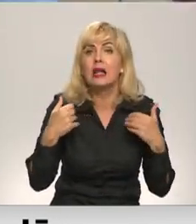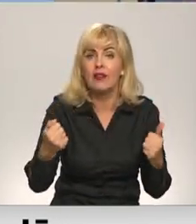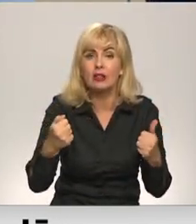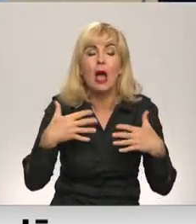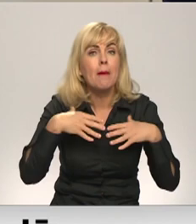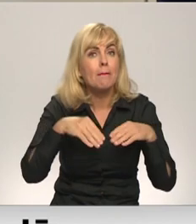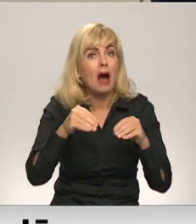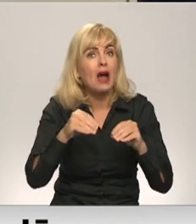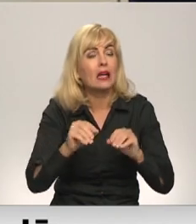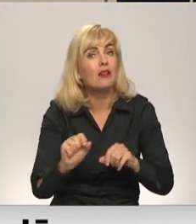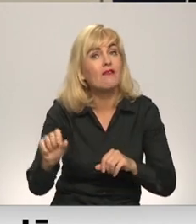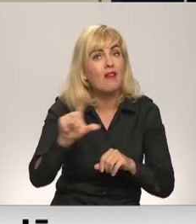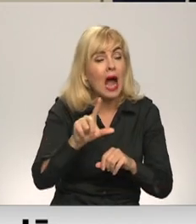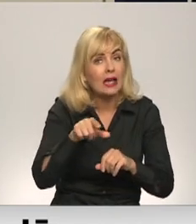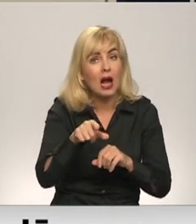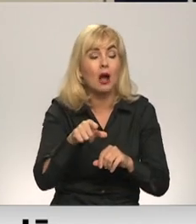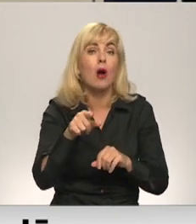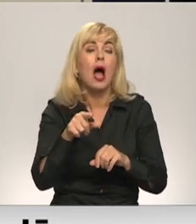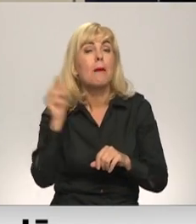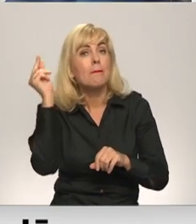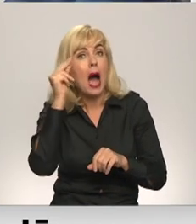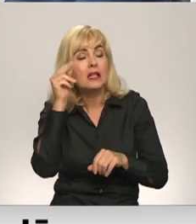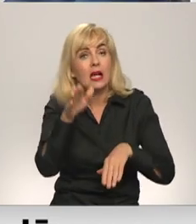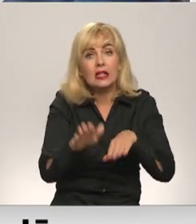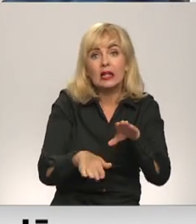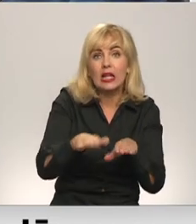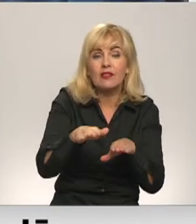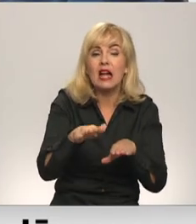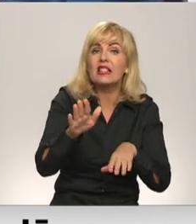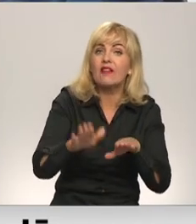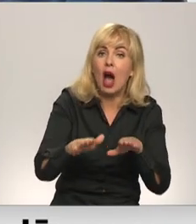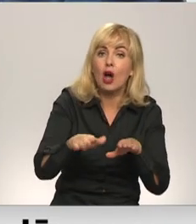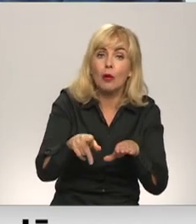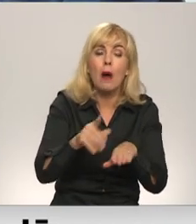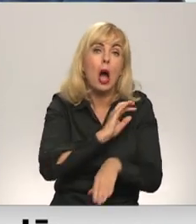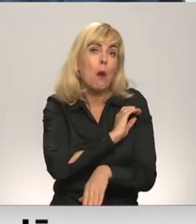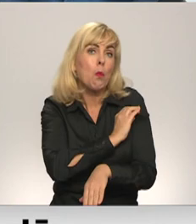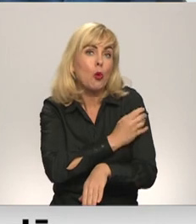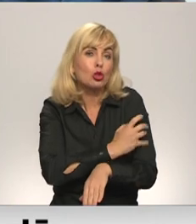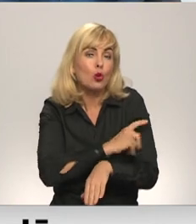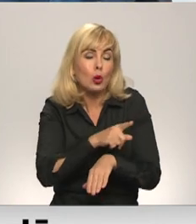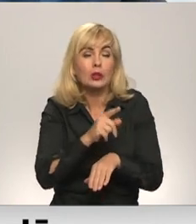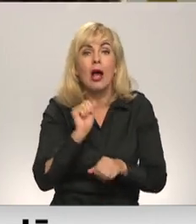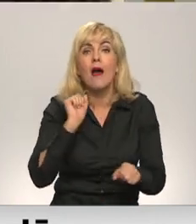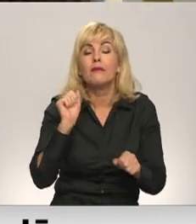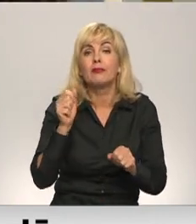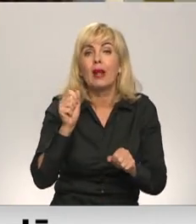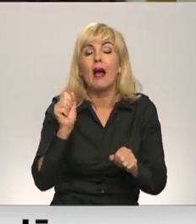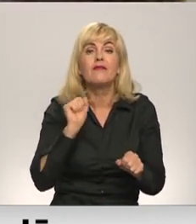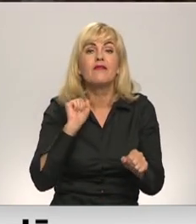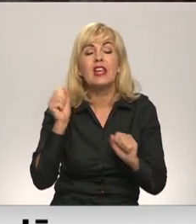vairāk. Bērnu šīs platformas trenē līdzsvaru, svara pārnes un līdz ar to arī dziļo muskulatūru. Svarīgi, ka vingrinājumi notiek gluži